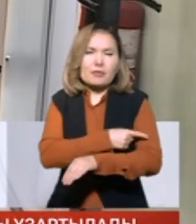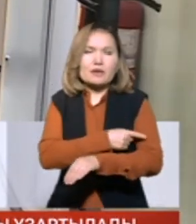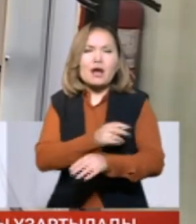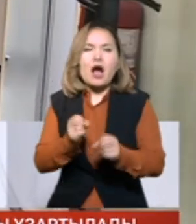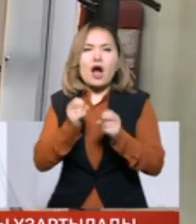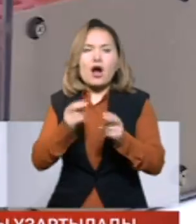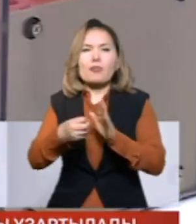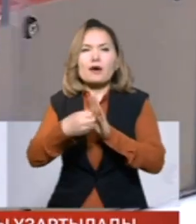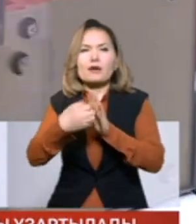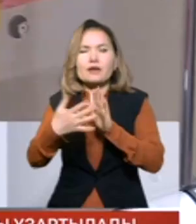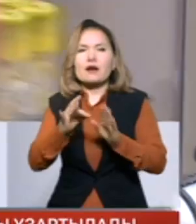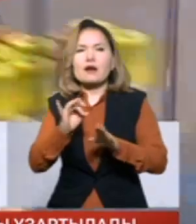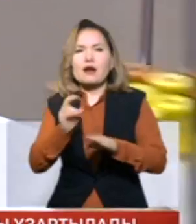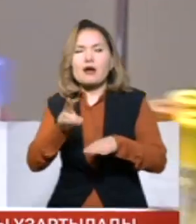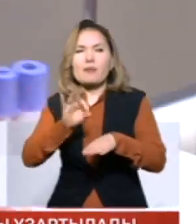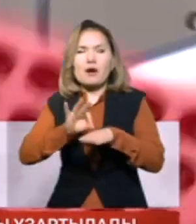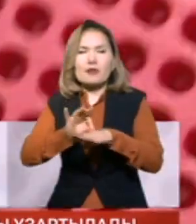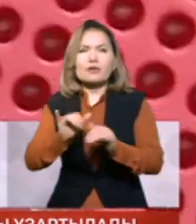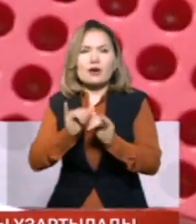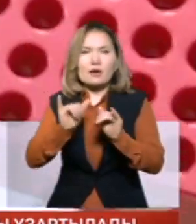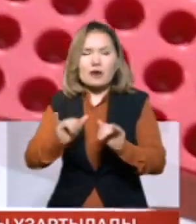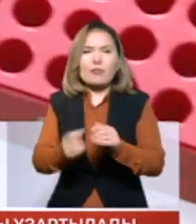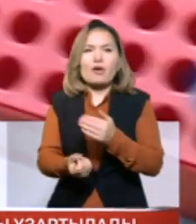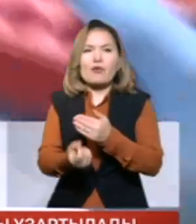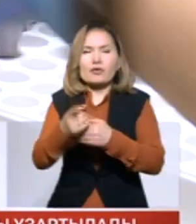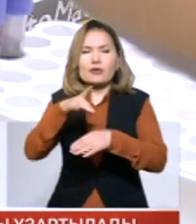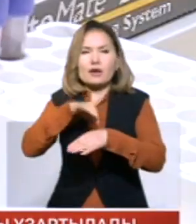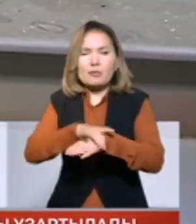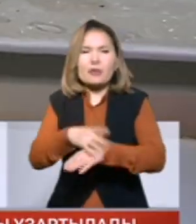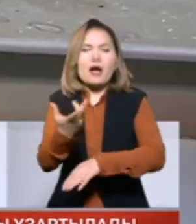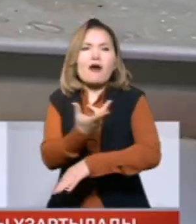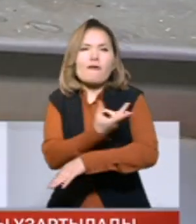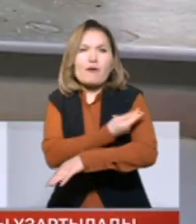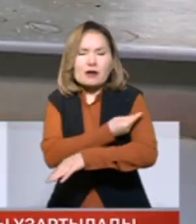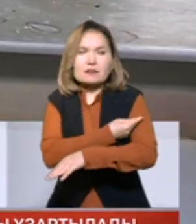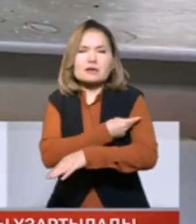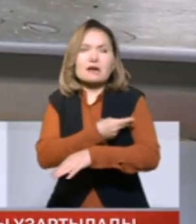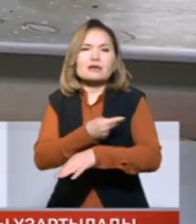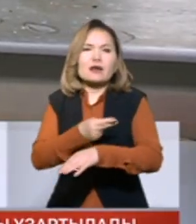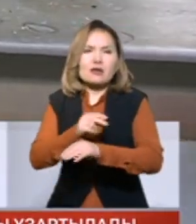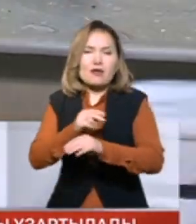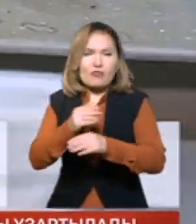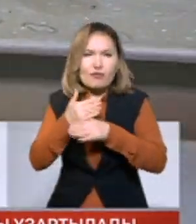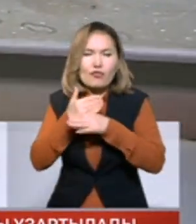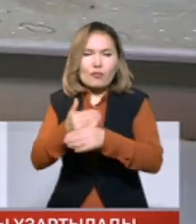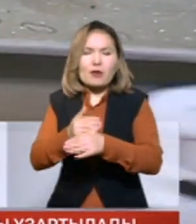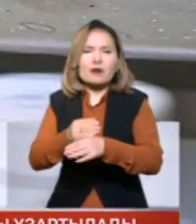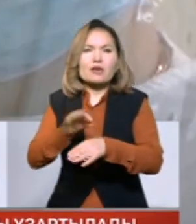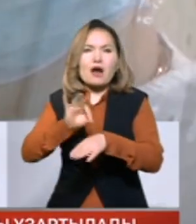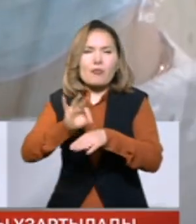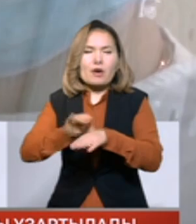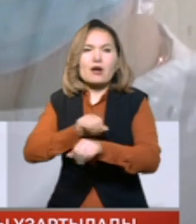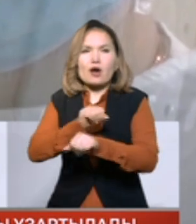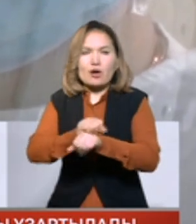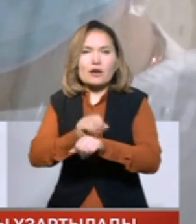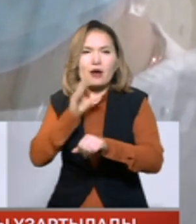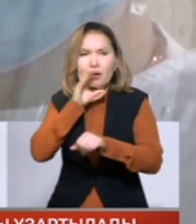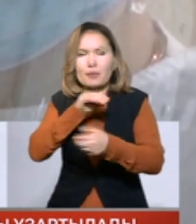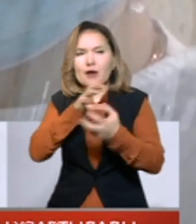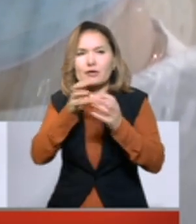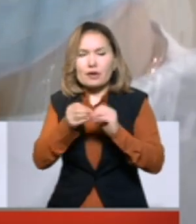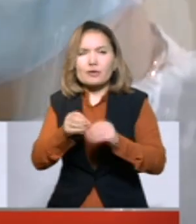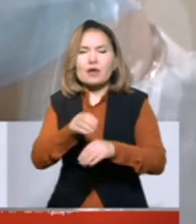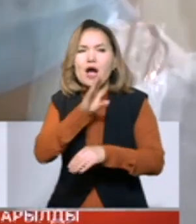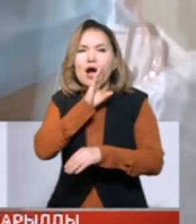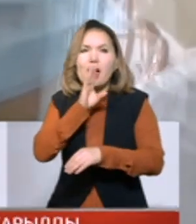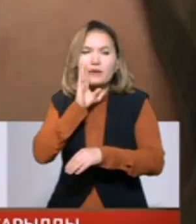қауіпті дерт адам папиллома вирусы арқылы пайда болатындықтан вакцина арқылы алдын алуға болады дейді мамандар. Биыл жаңа оқу жылынан бастап